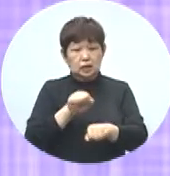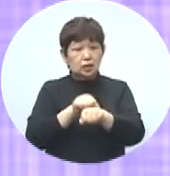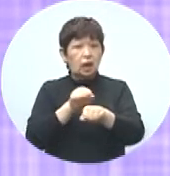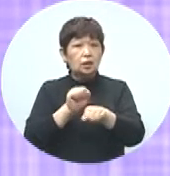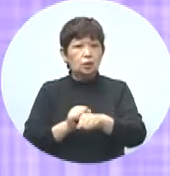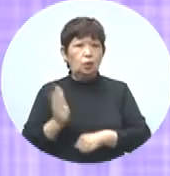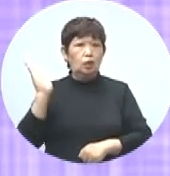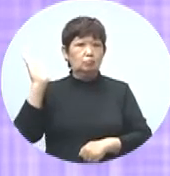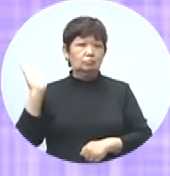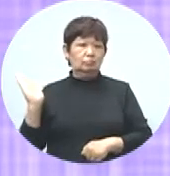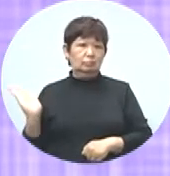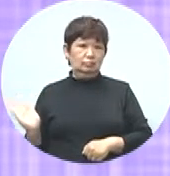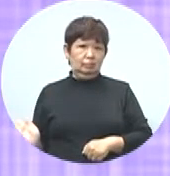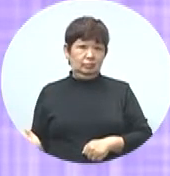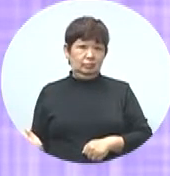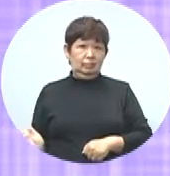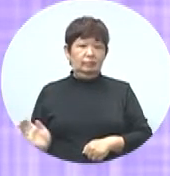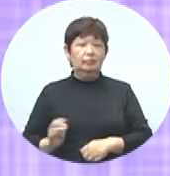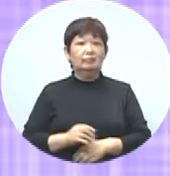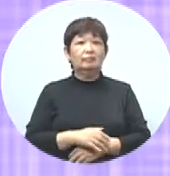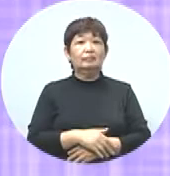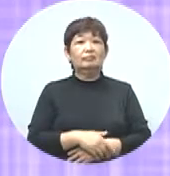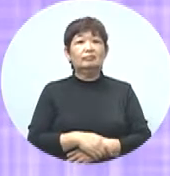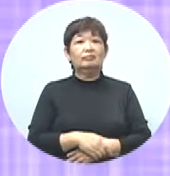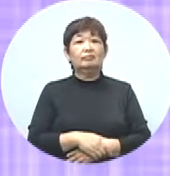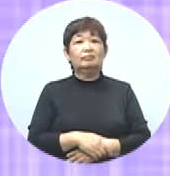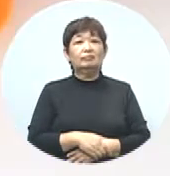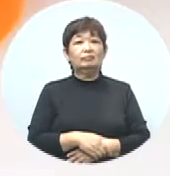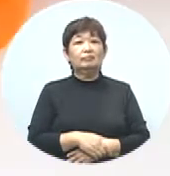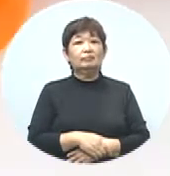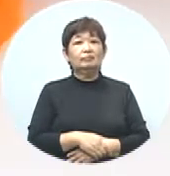材料はご覧のようになっています。